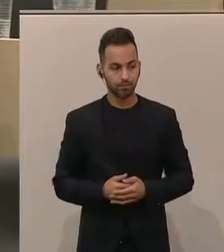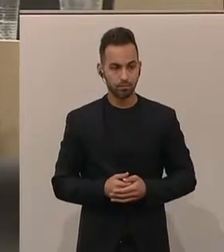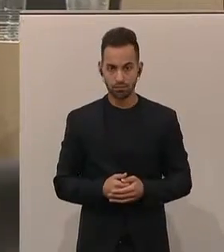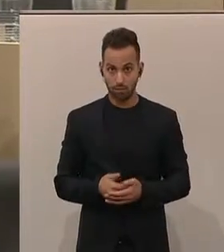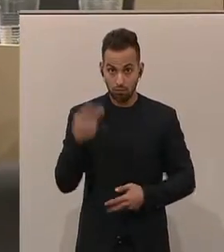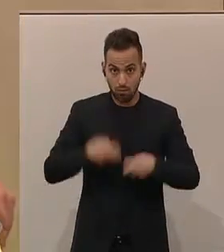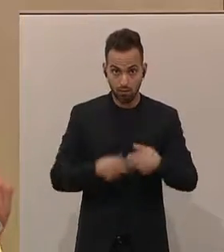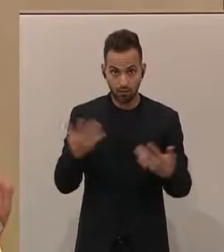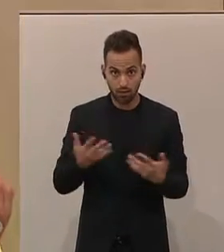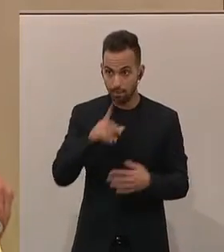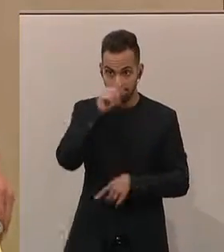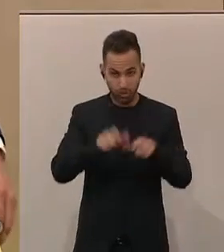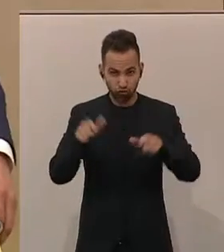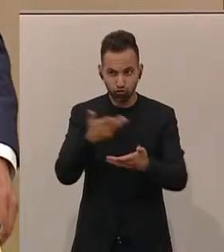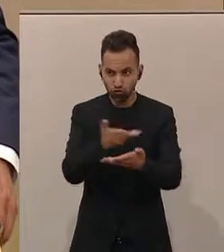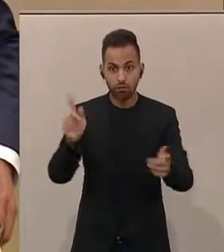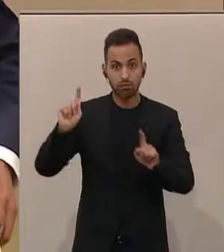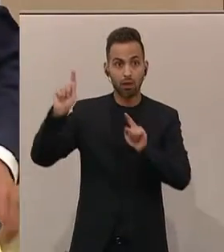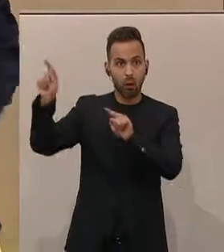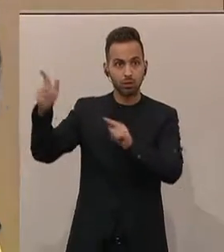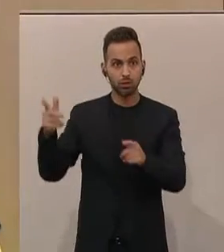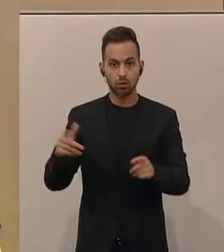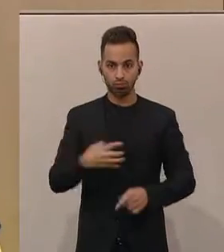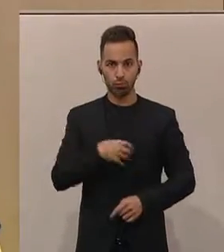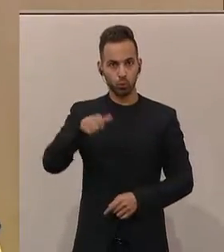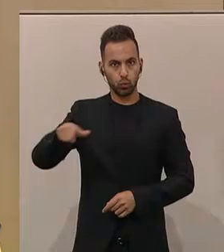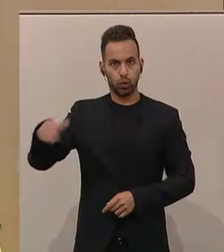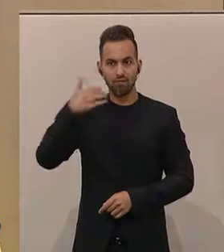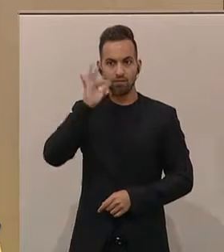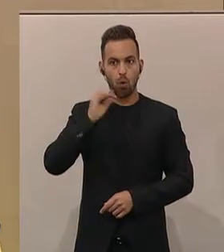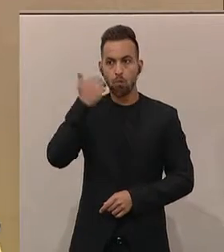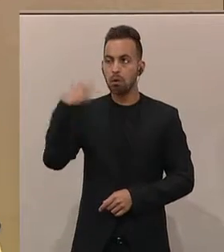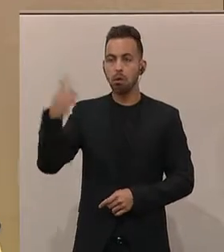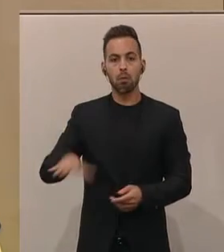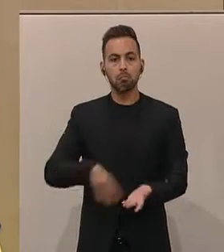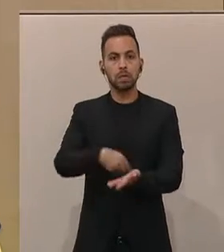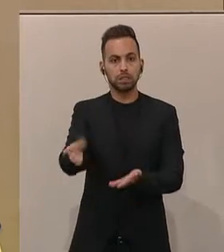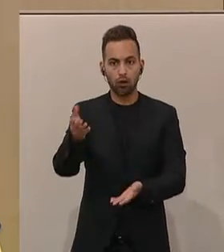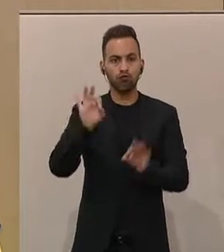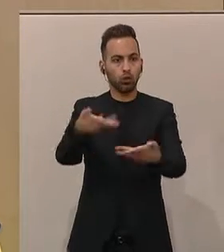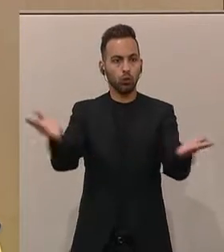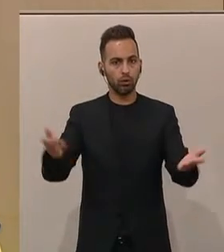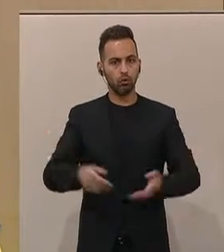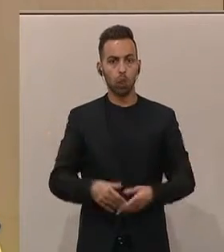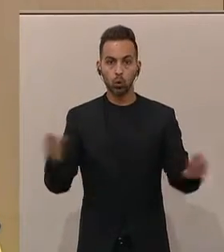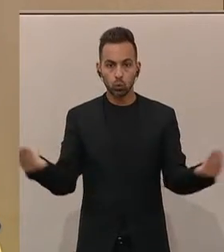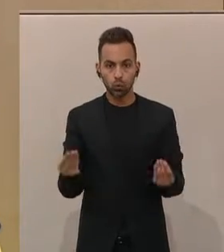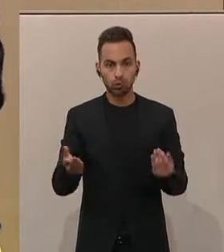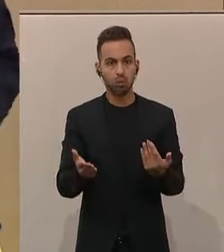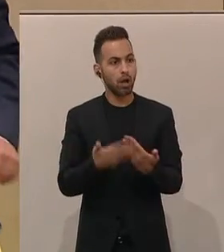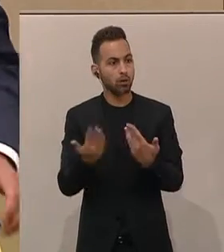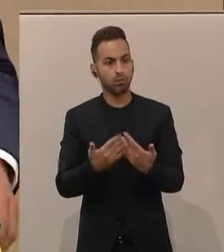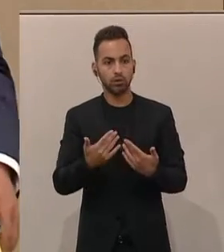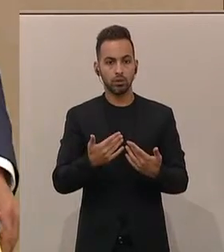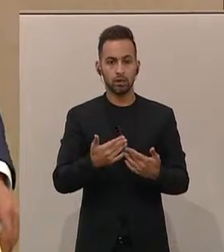Und das Problem ist, dass die Menschen draußen, die Bürgerinnen und Bürger, zahlen den Preis, weil zum Beispiel das